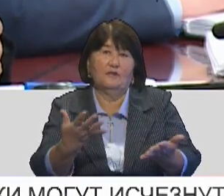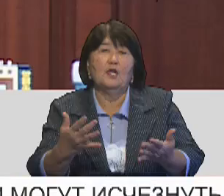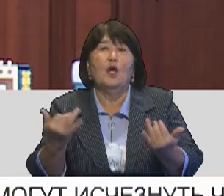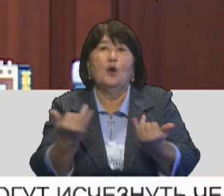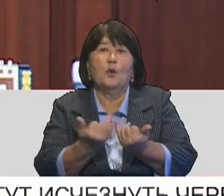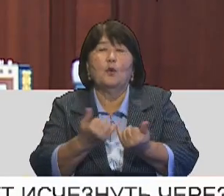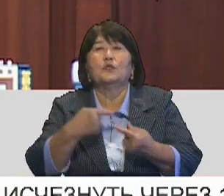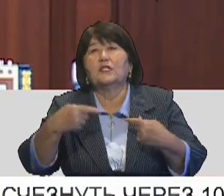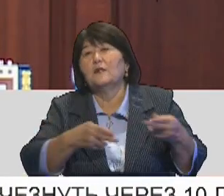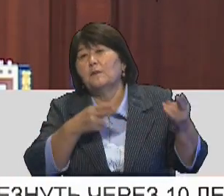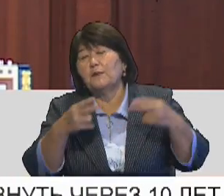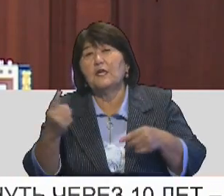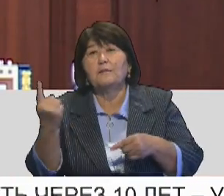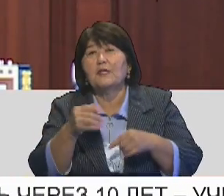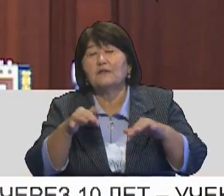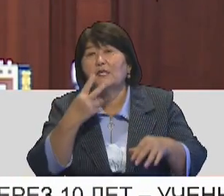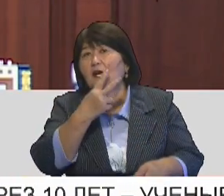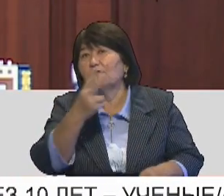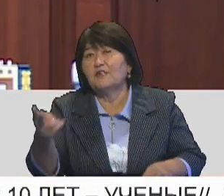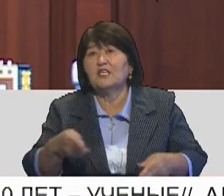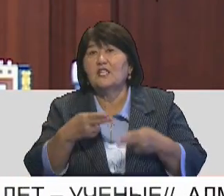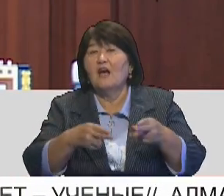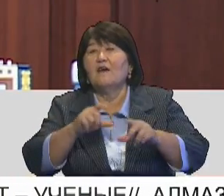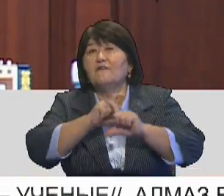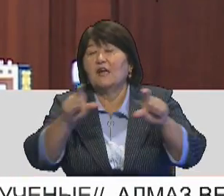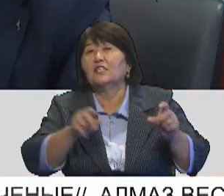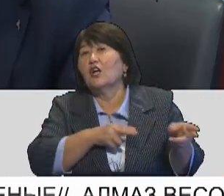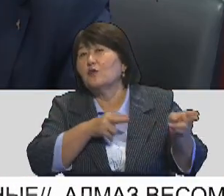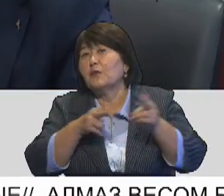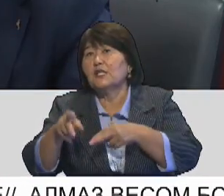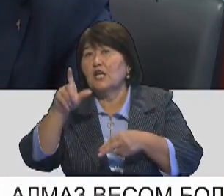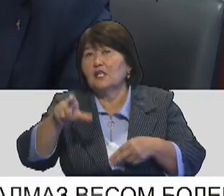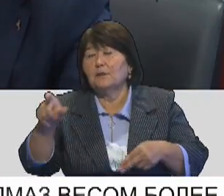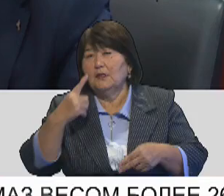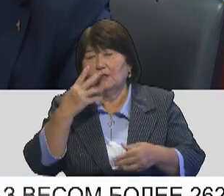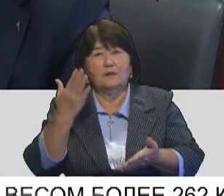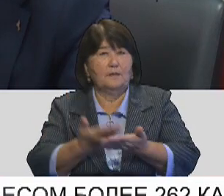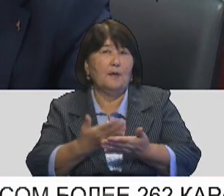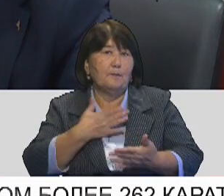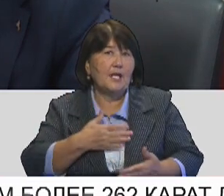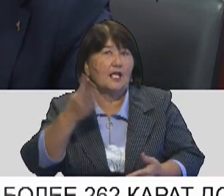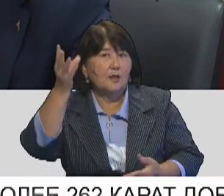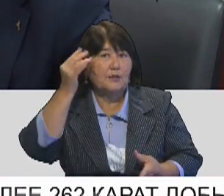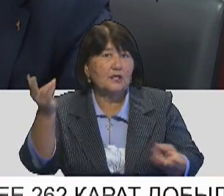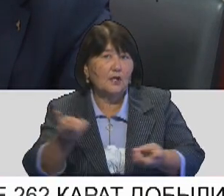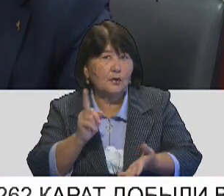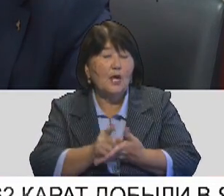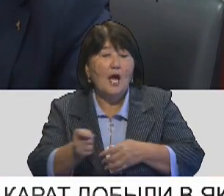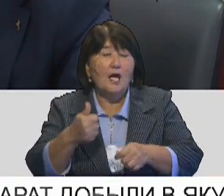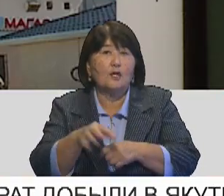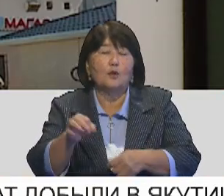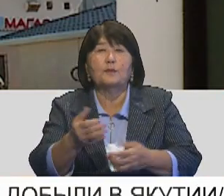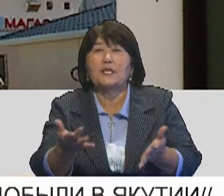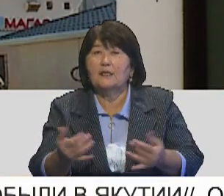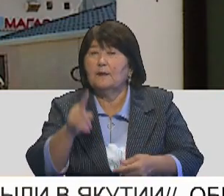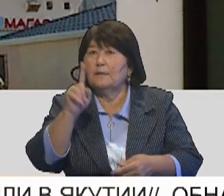и инвесторы по прибытии первым делом видят вокзал и у проезжающих пассажиров должно создаваться приятное впечатление Аким области потребовал